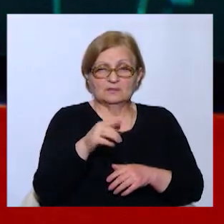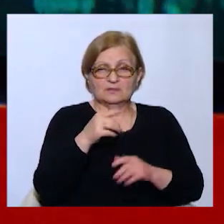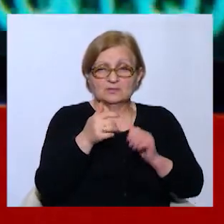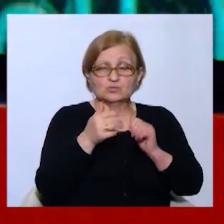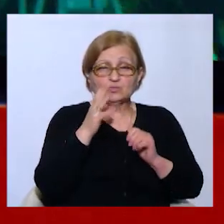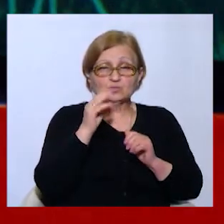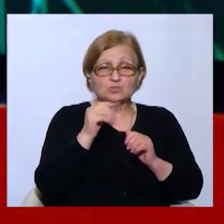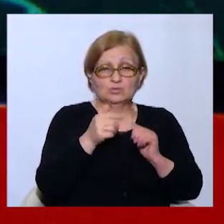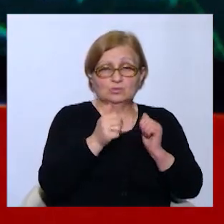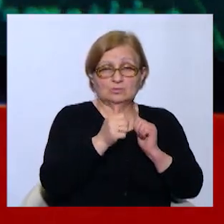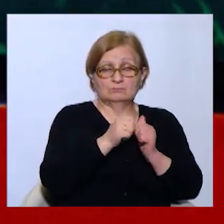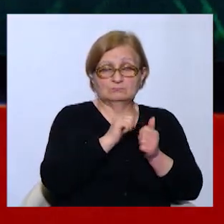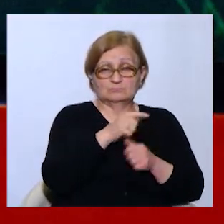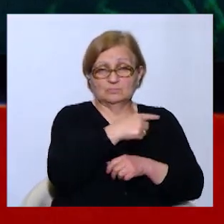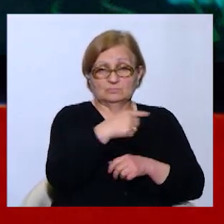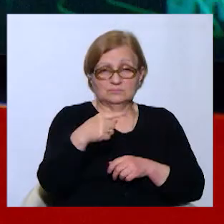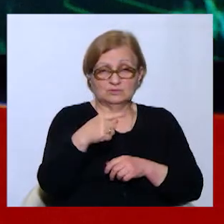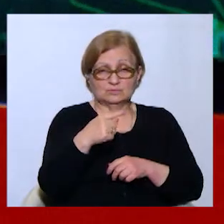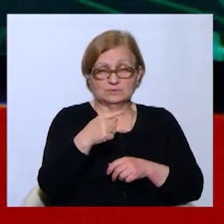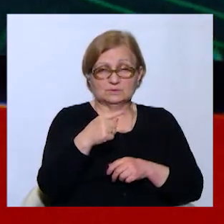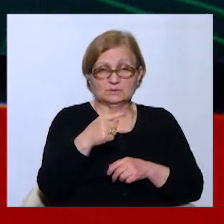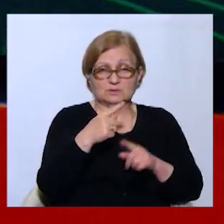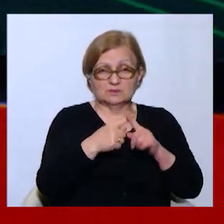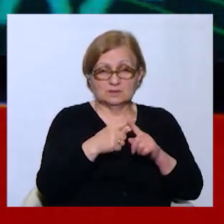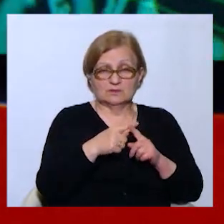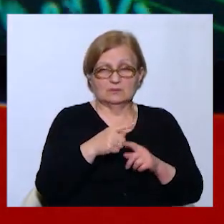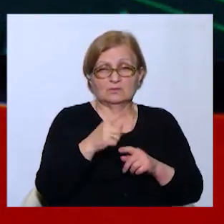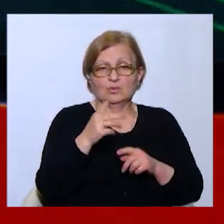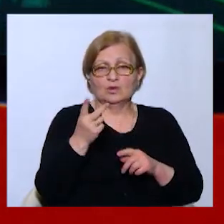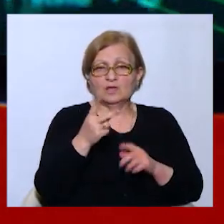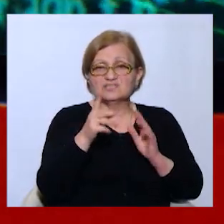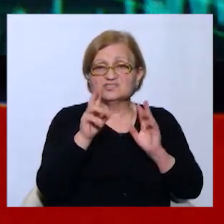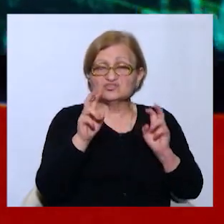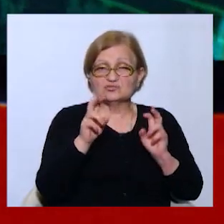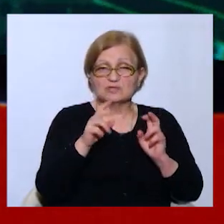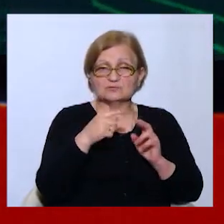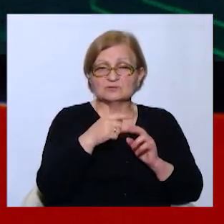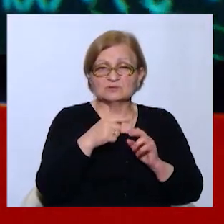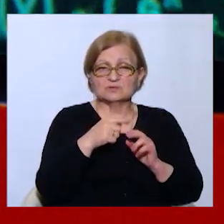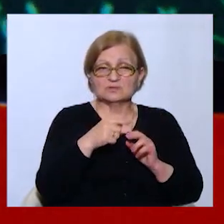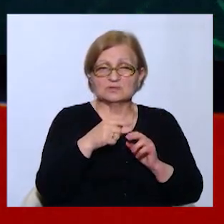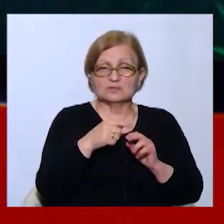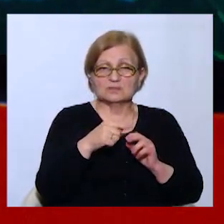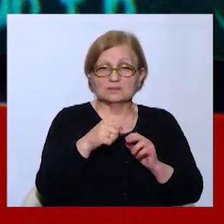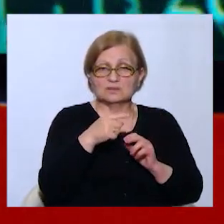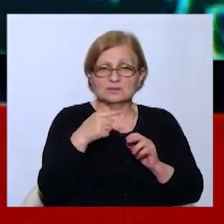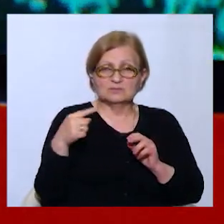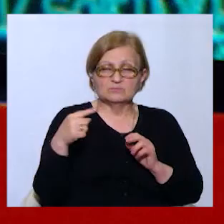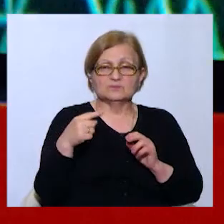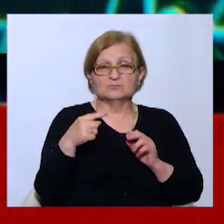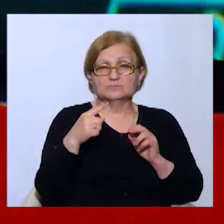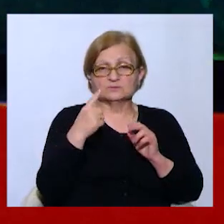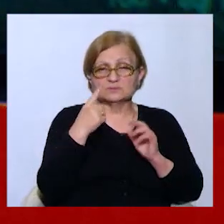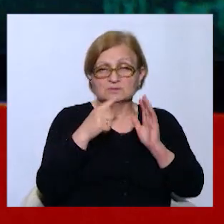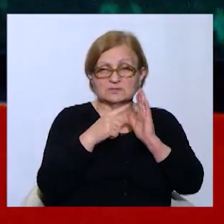მინუსი უწერია, აი მაგალითად მინუს x-ი. ნიშნავს მინუს 1 გამამრავლოთ x-ზე. ანუ მინუს x-ი ნიშნავს მინუს 1